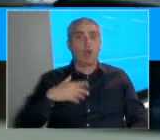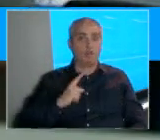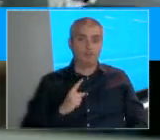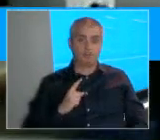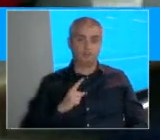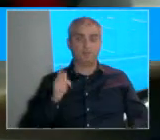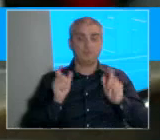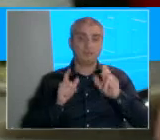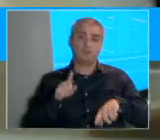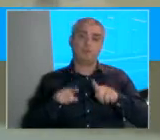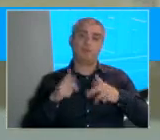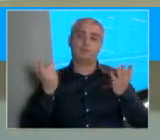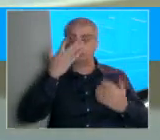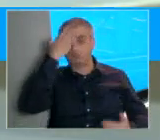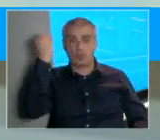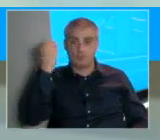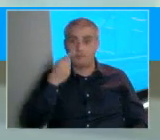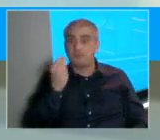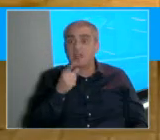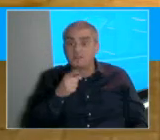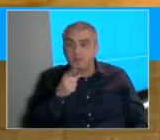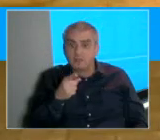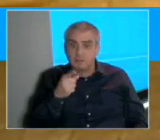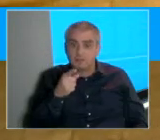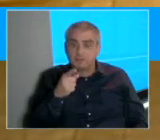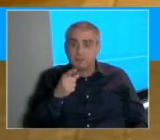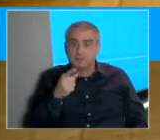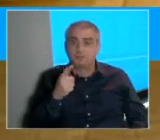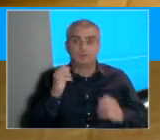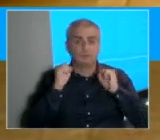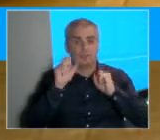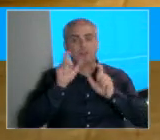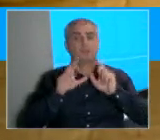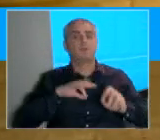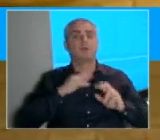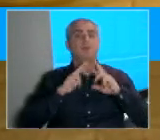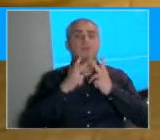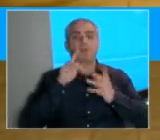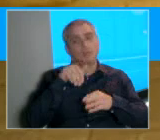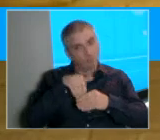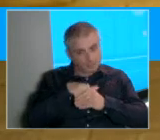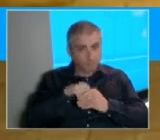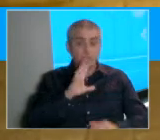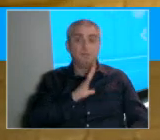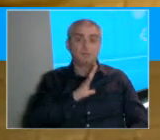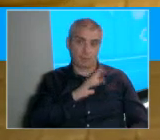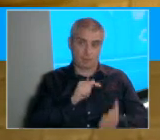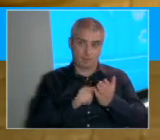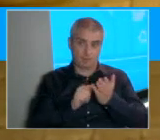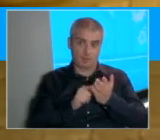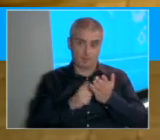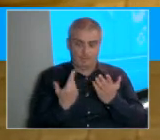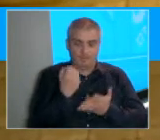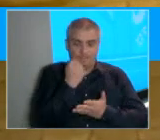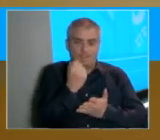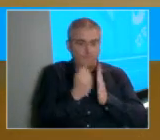כסף, ואנשים לפעמים שוכחים, והמערך הזה... שהשלט שלו, זה אנשי בריאות הציבור, נמצא פשוט בסכנה בגלל